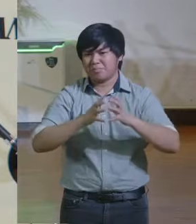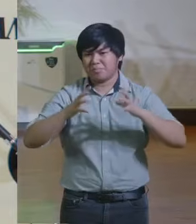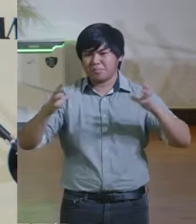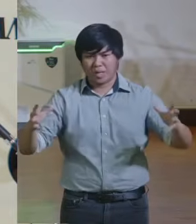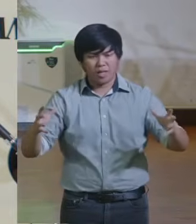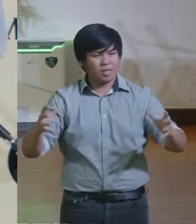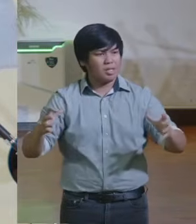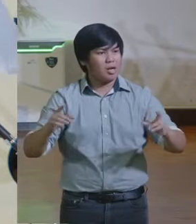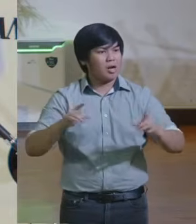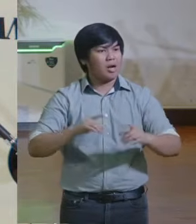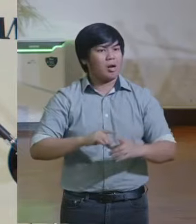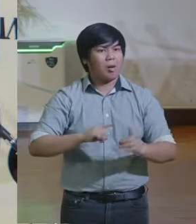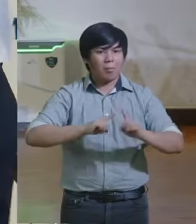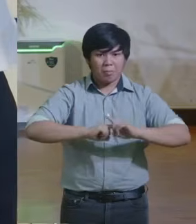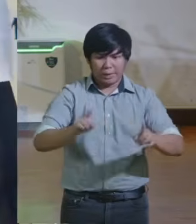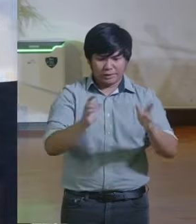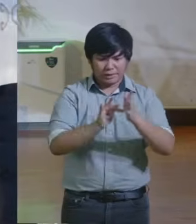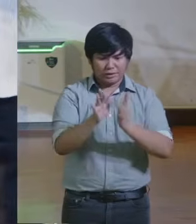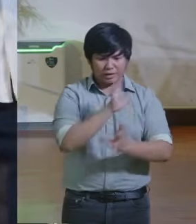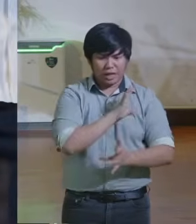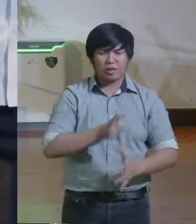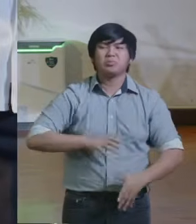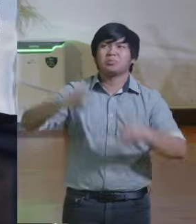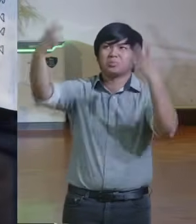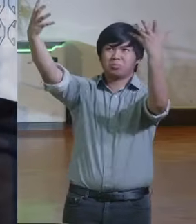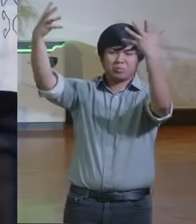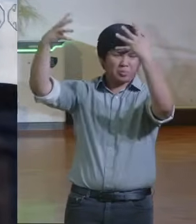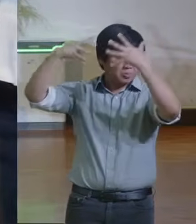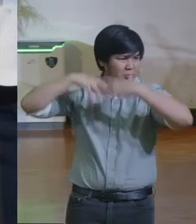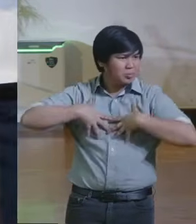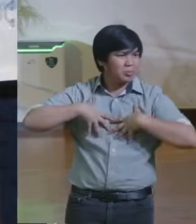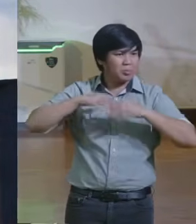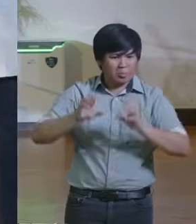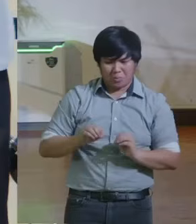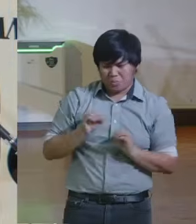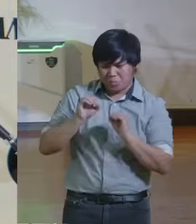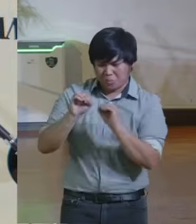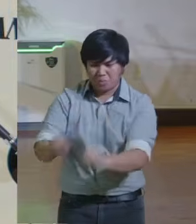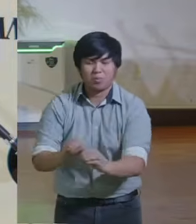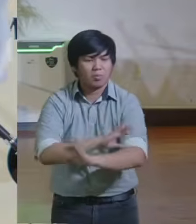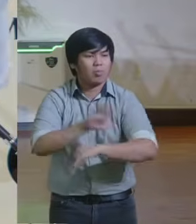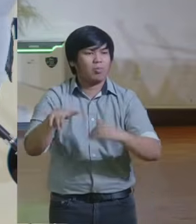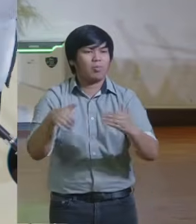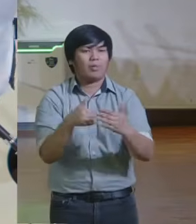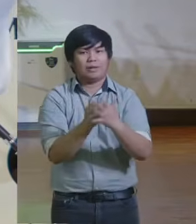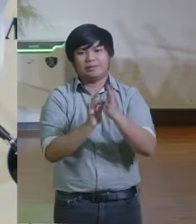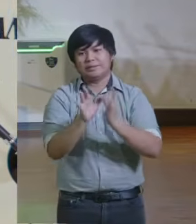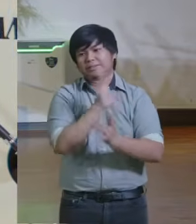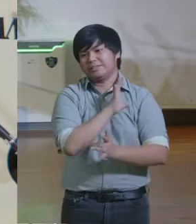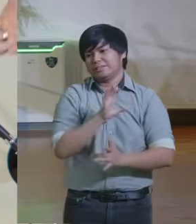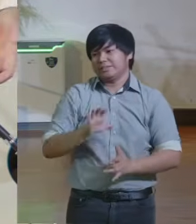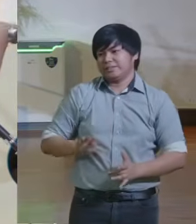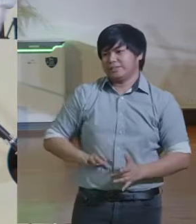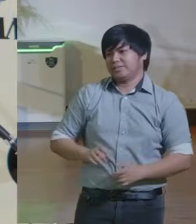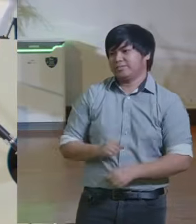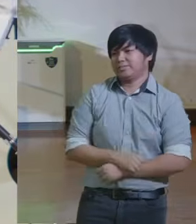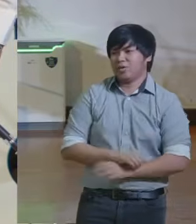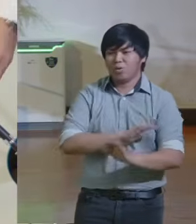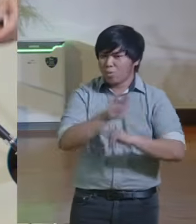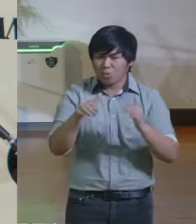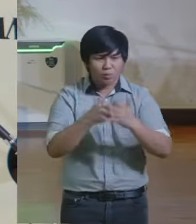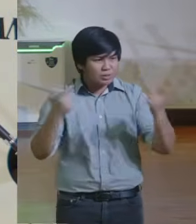nakuha niyang ipatong sa kanyang sariling bugtong na anak ang lahat ng kanyang puot sa lahat ng ating